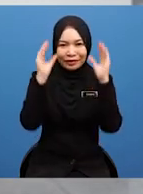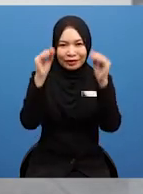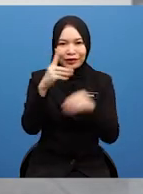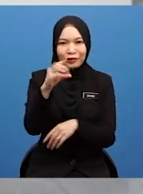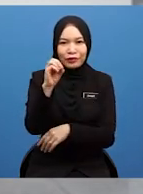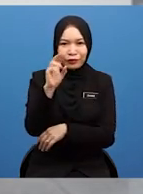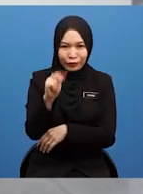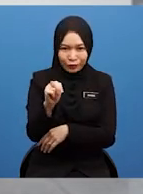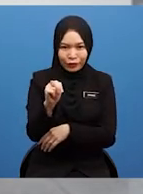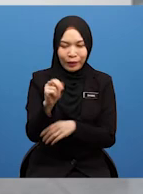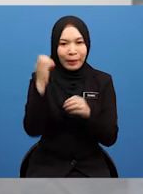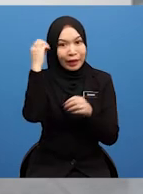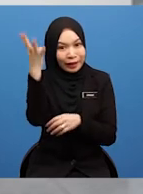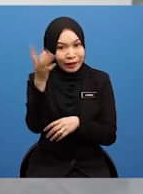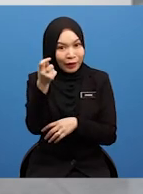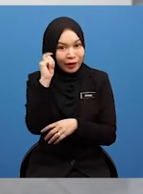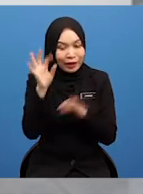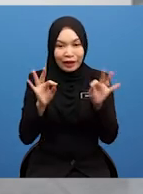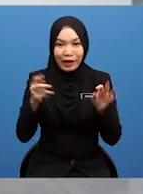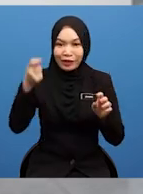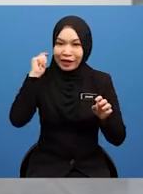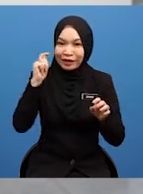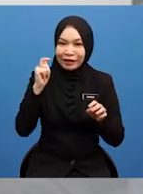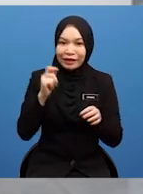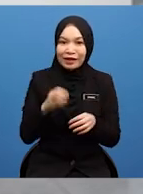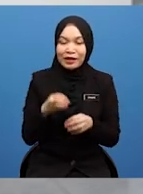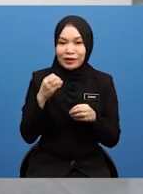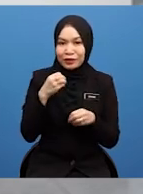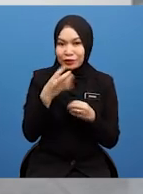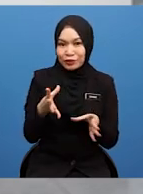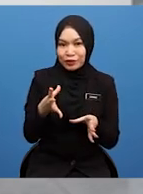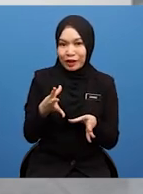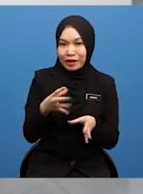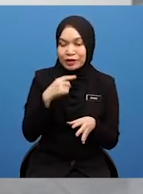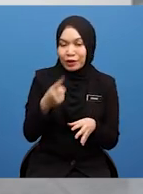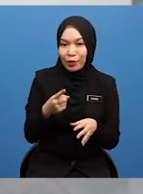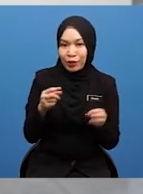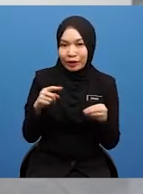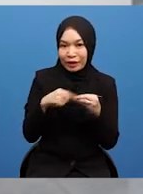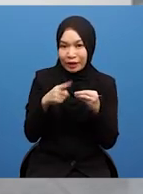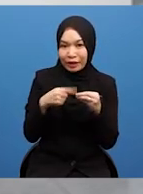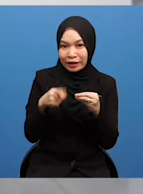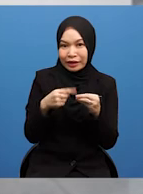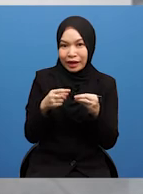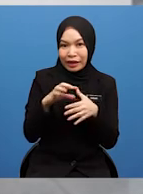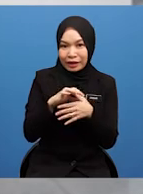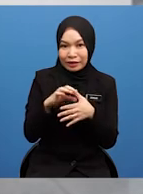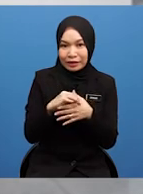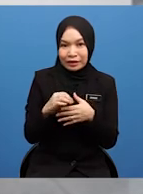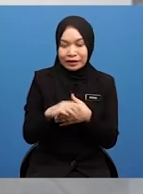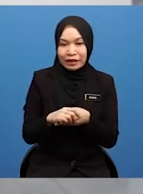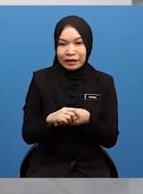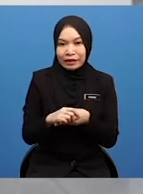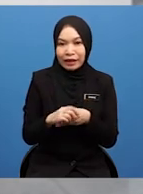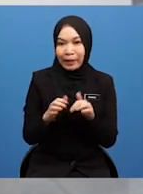kalau tadi kita telah menyentuh tentang kandungan pakaian banyak pula dengan konteks dengan konteks